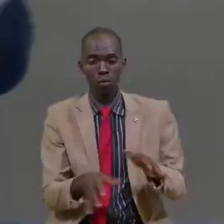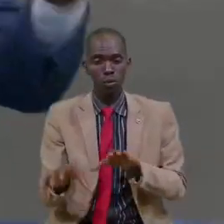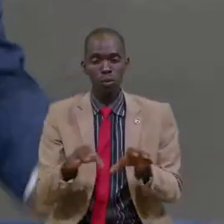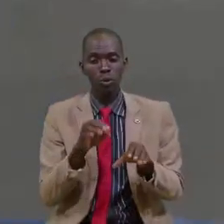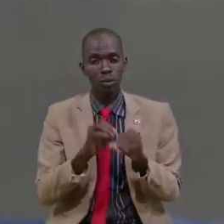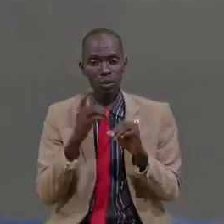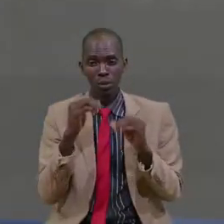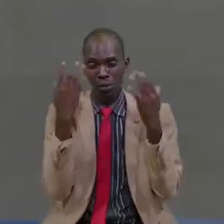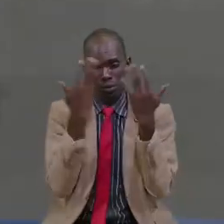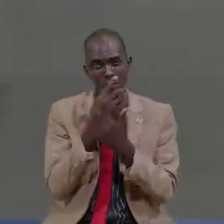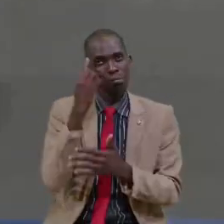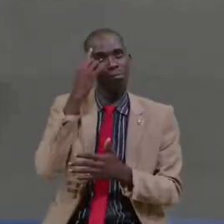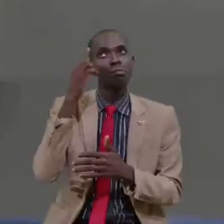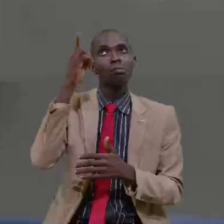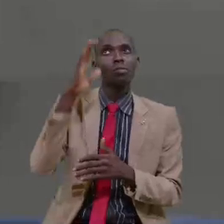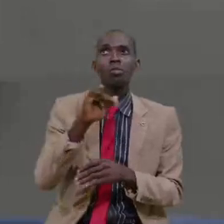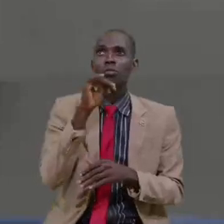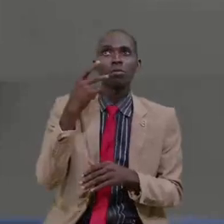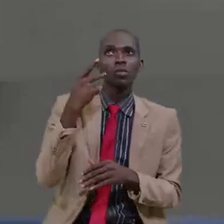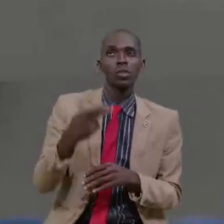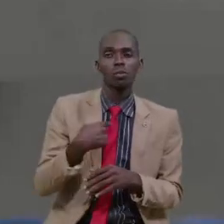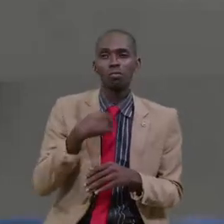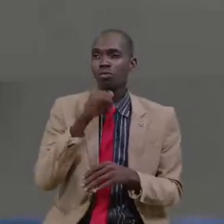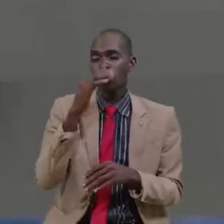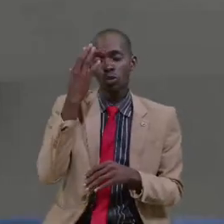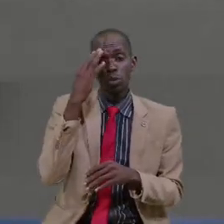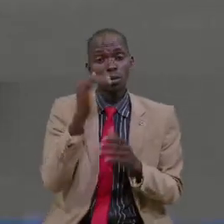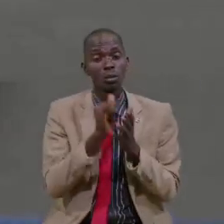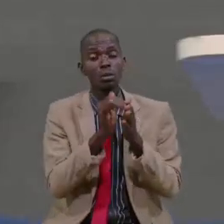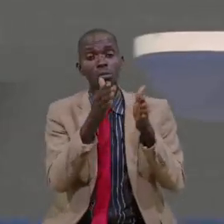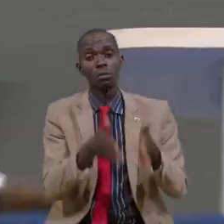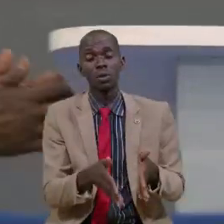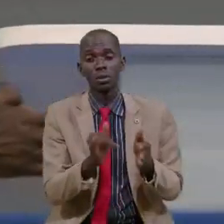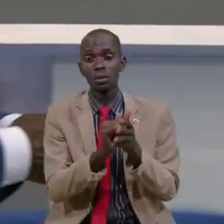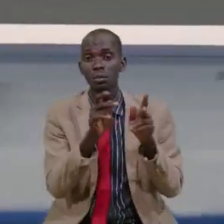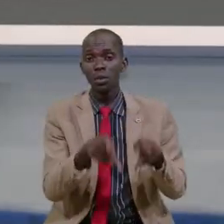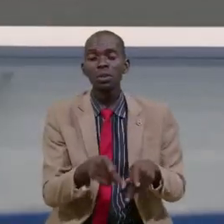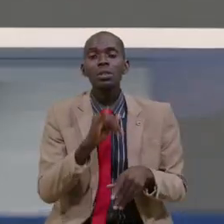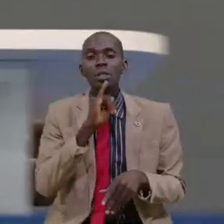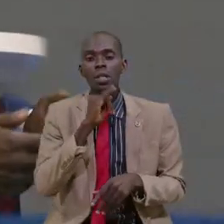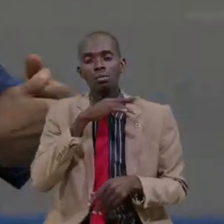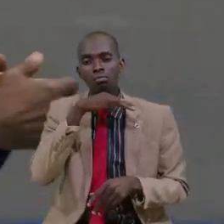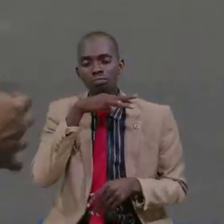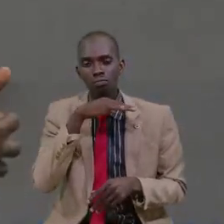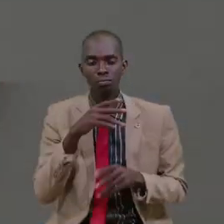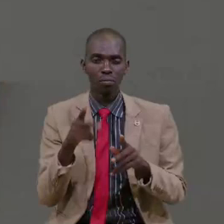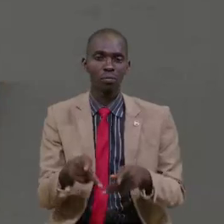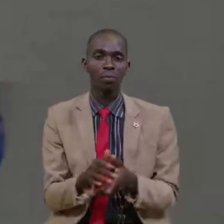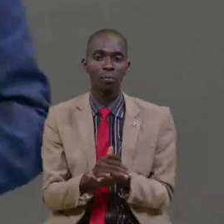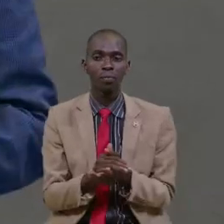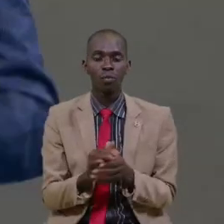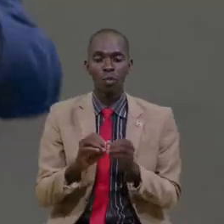les ténèbres, pensant que Dieu ne voit pas, que Dieu ne connaît pas, ne sait pas, cet homme, cette femme est corrompu.